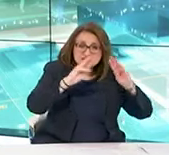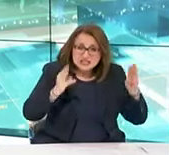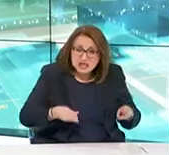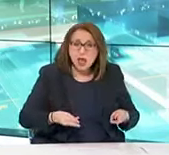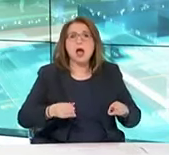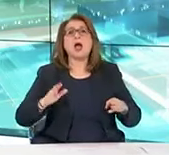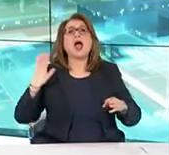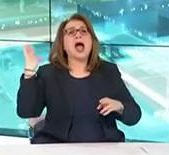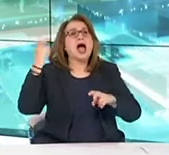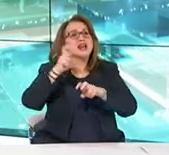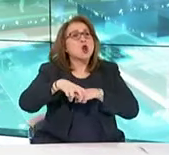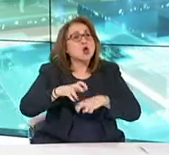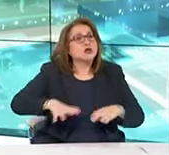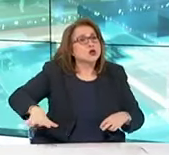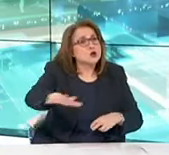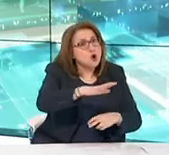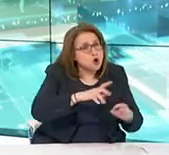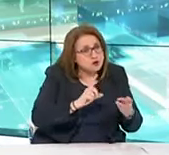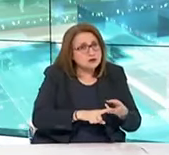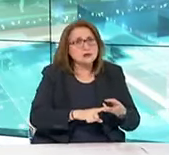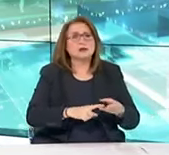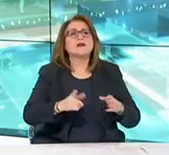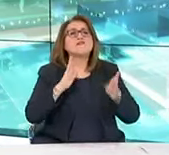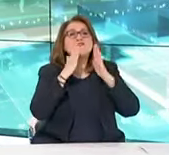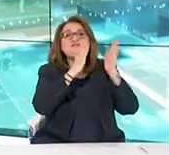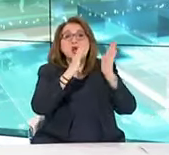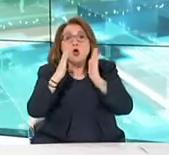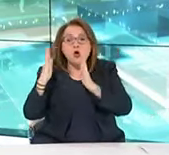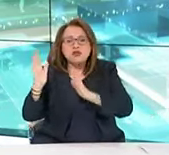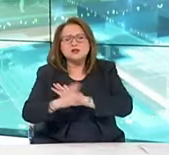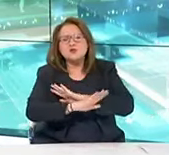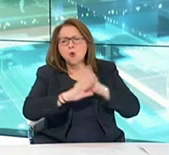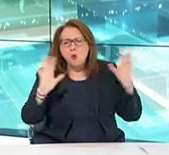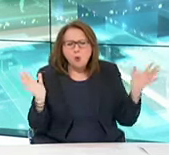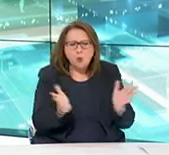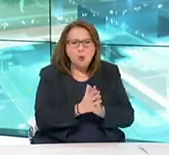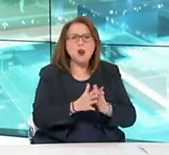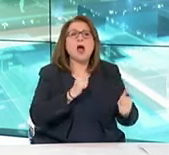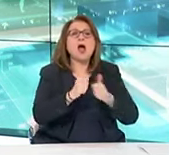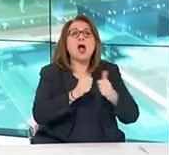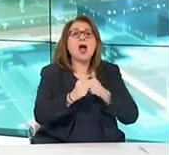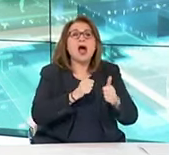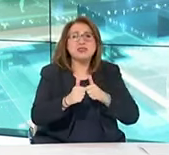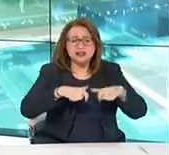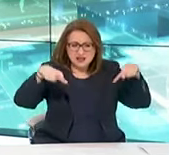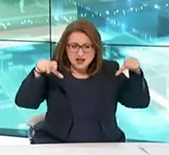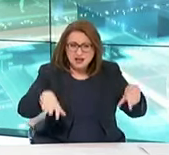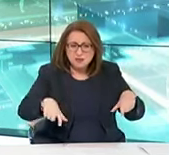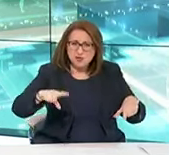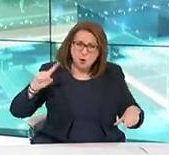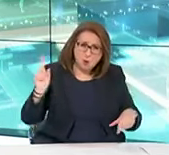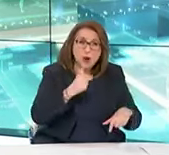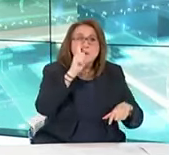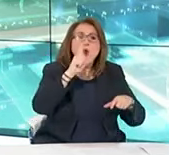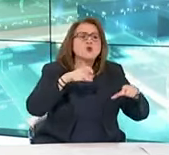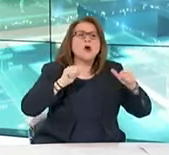οι αθλητικές εγκαταστάσεις εξαιρουμένων των ανοιχτών χώρων άθλησης για μεμονωμένη άθληση, τα κέντρα